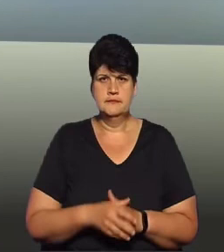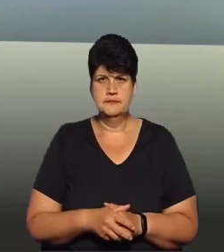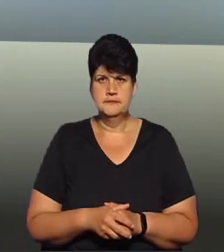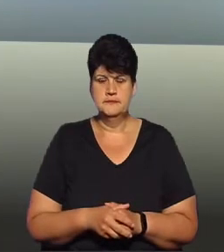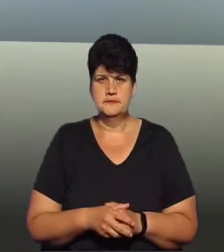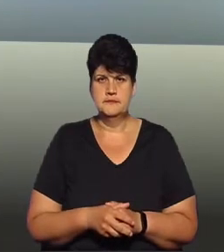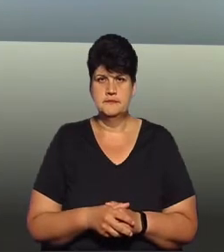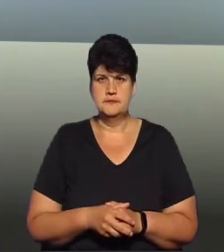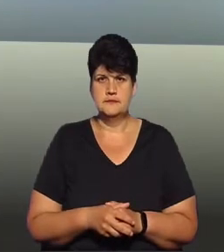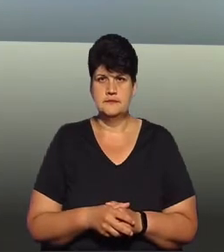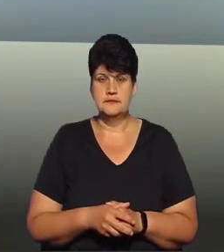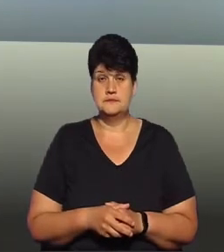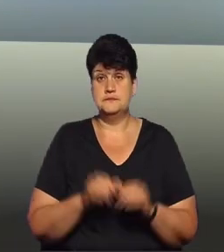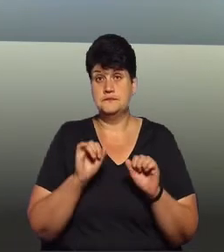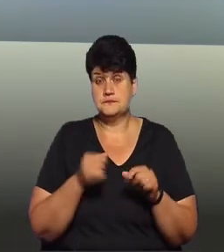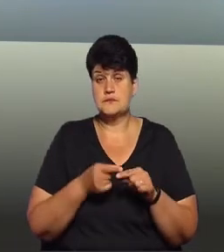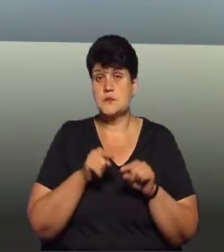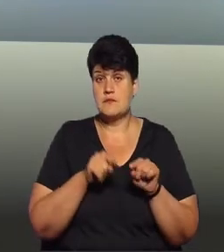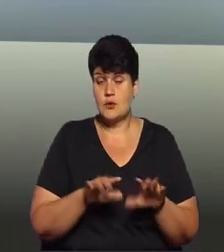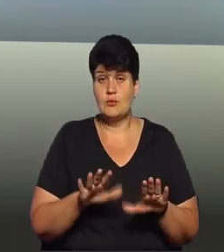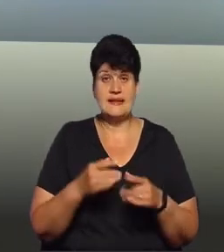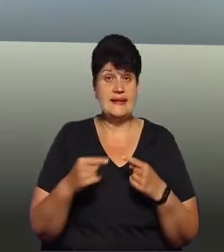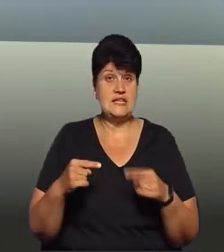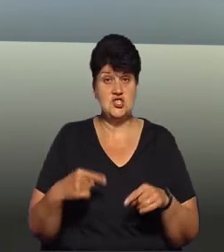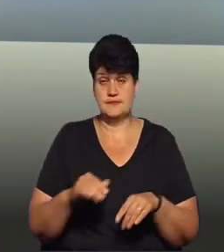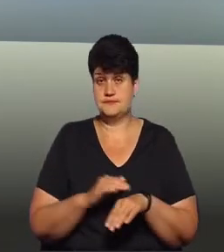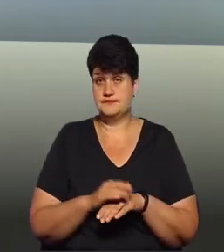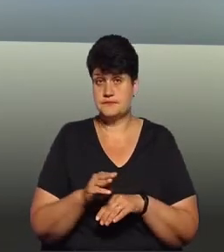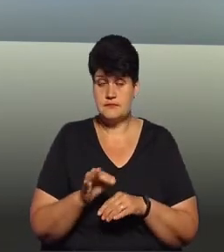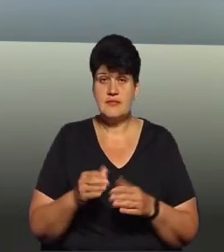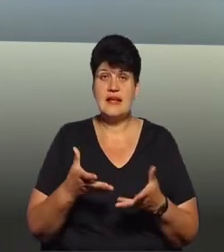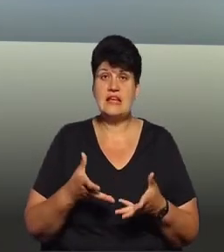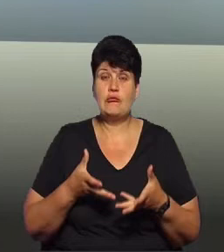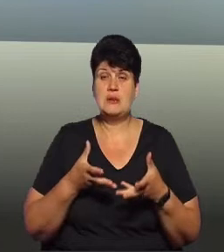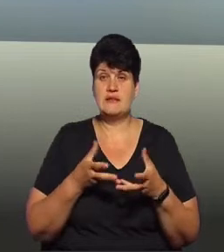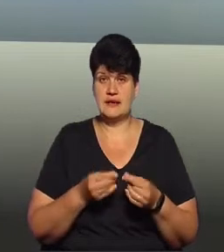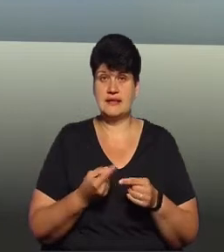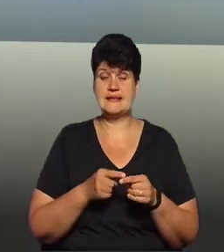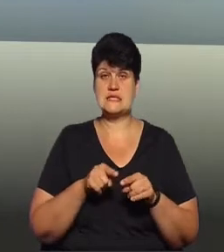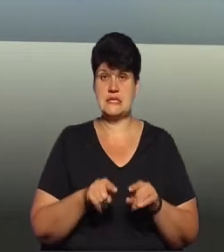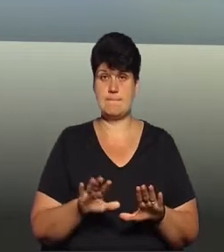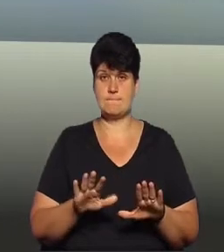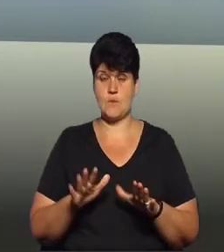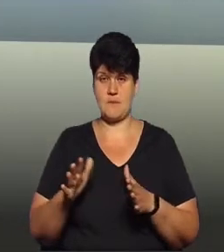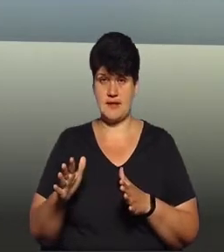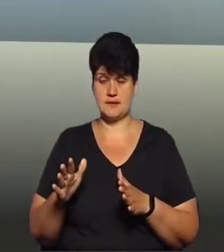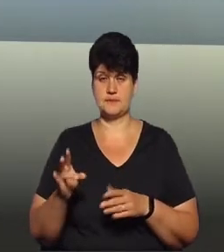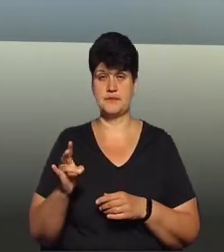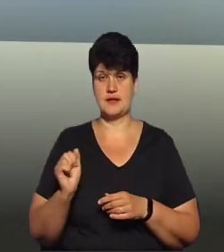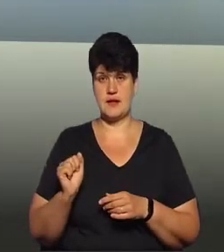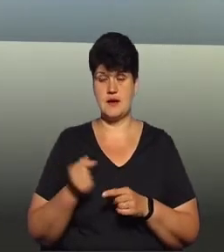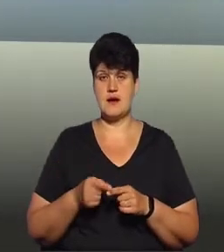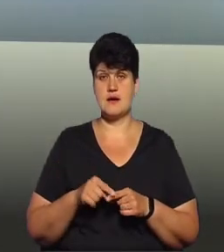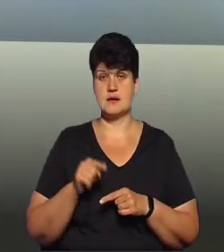цьому моменті є інші фактори, які впливають на даний момент, на ці аспекти,